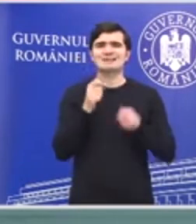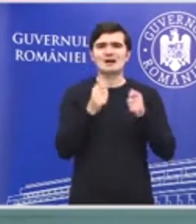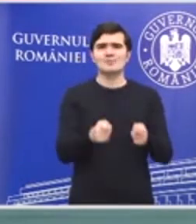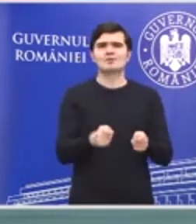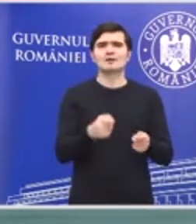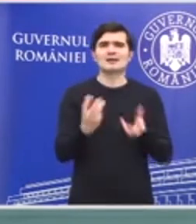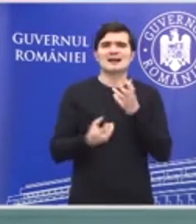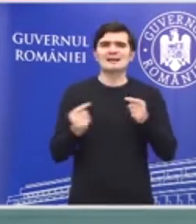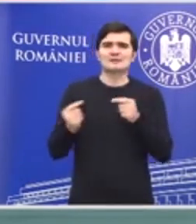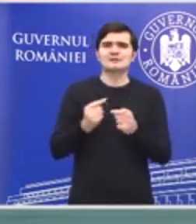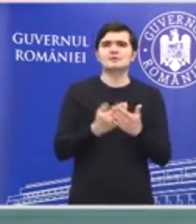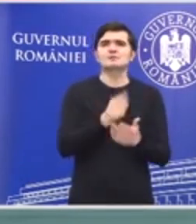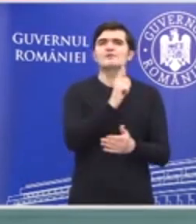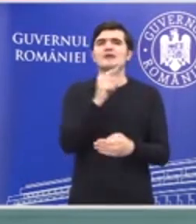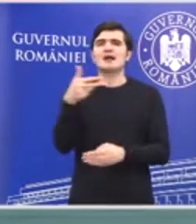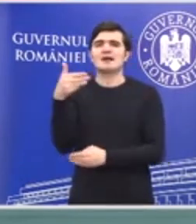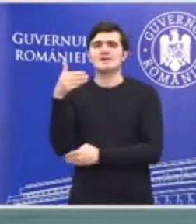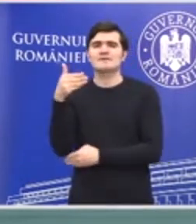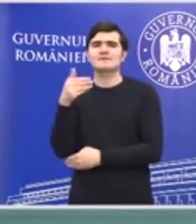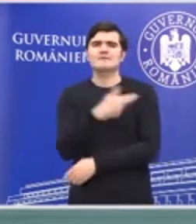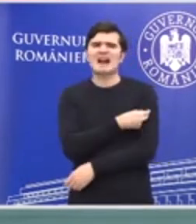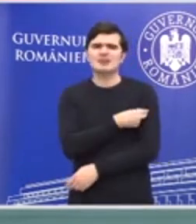reacțiilor adverse pe tip de vaccin, avem